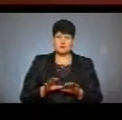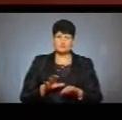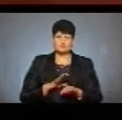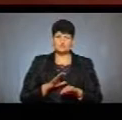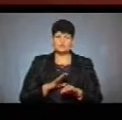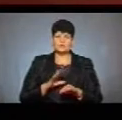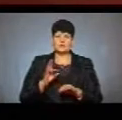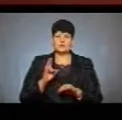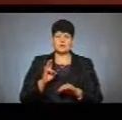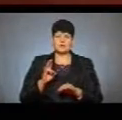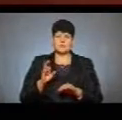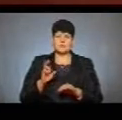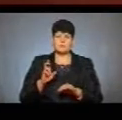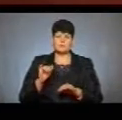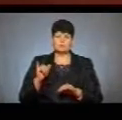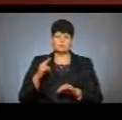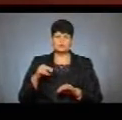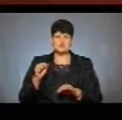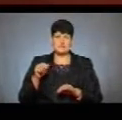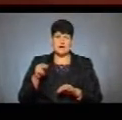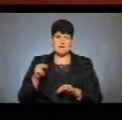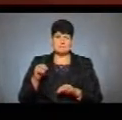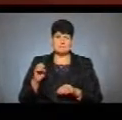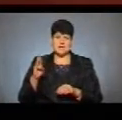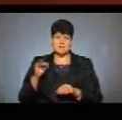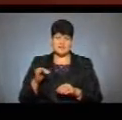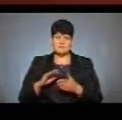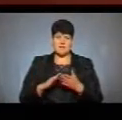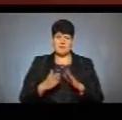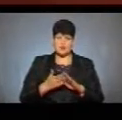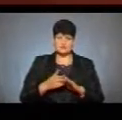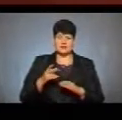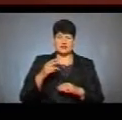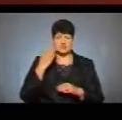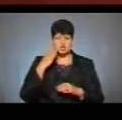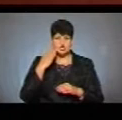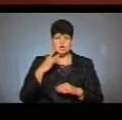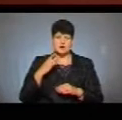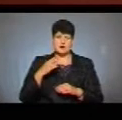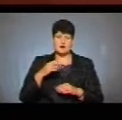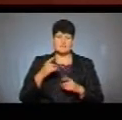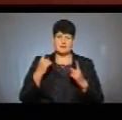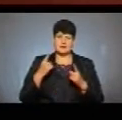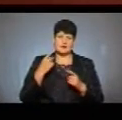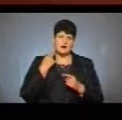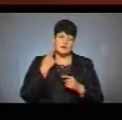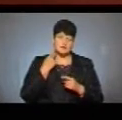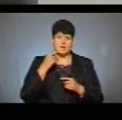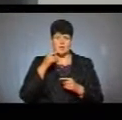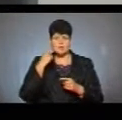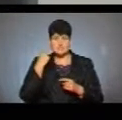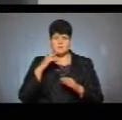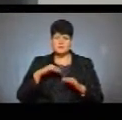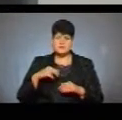Будапештський меморандум, де країни-підписанти США, Велика Британія, Росія, а пізніше Китай